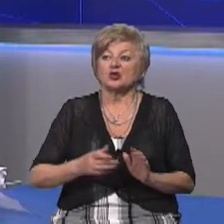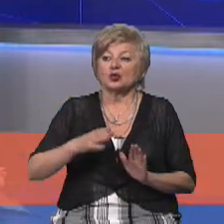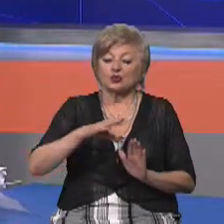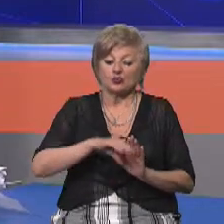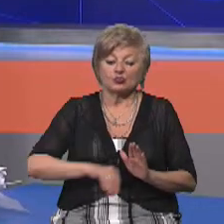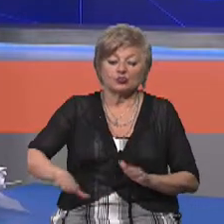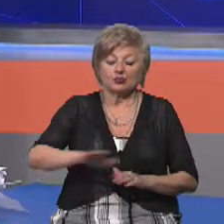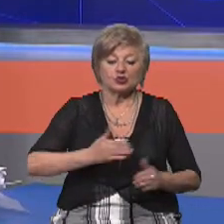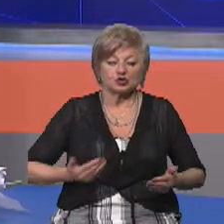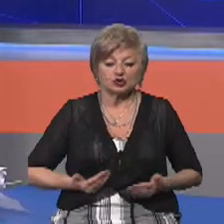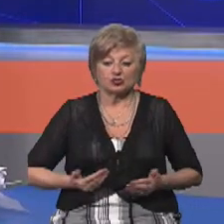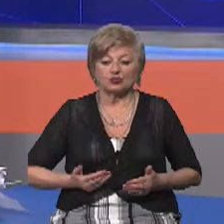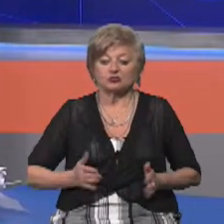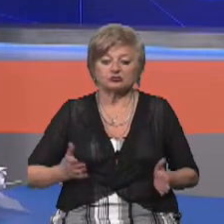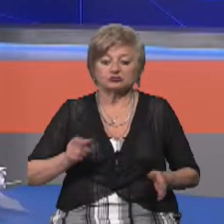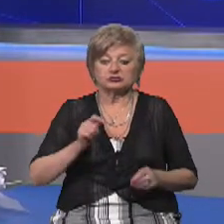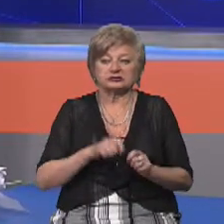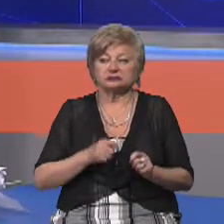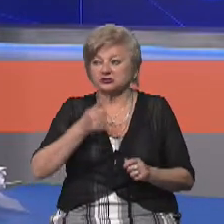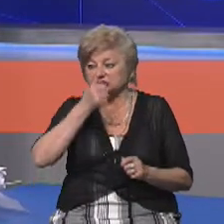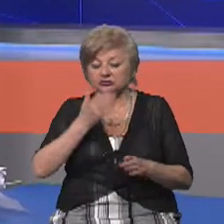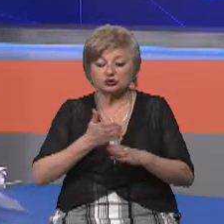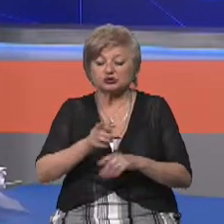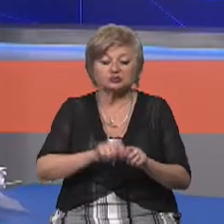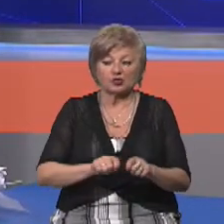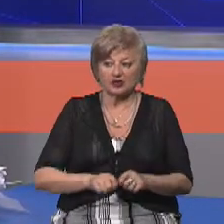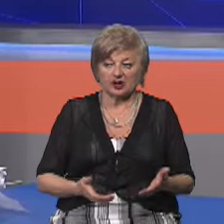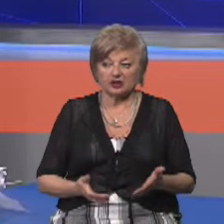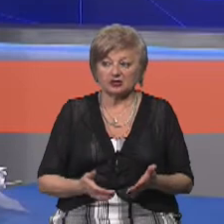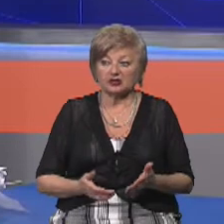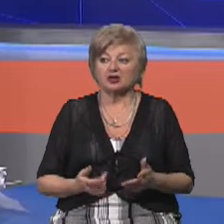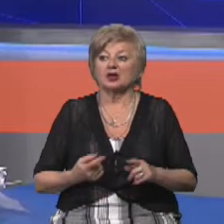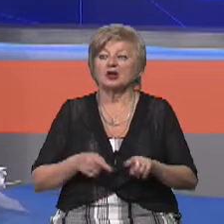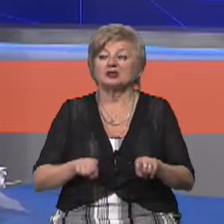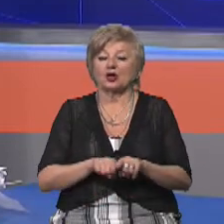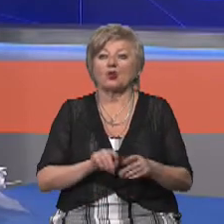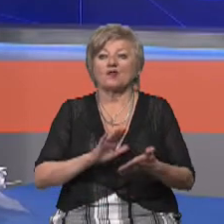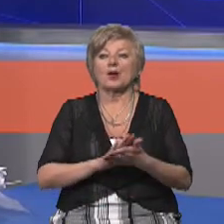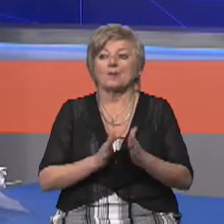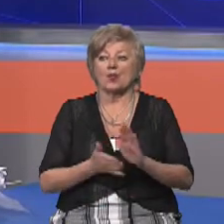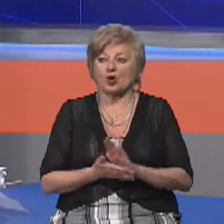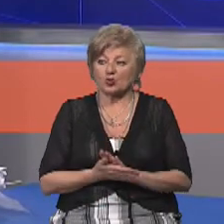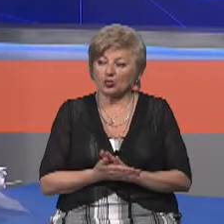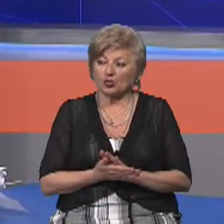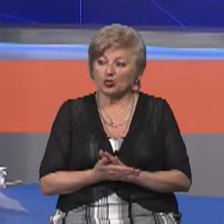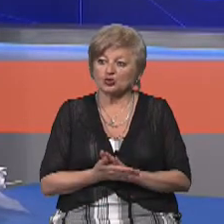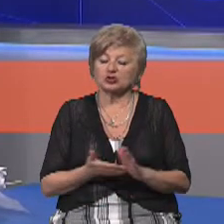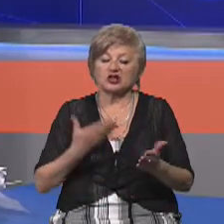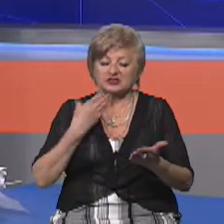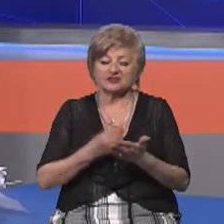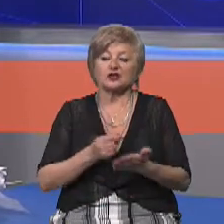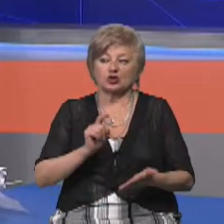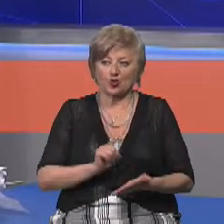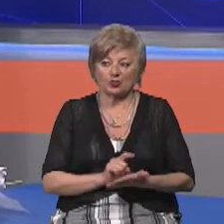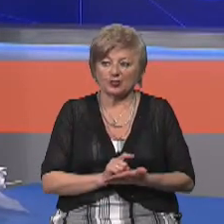робочої зони інспекція не може здійснювати. Відповідно до свого положення та своїх повноважень